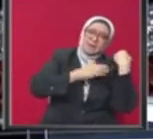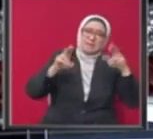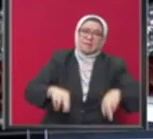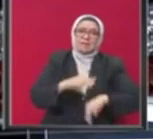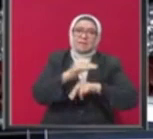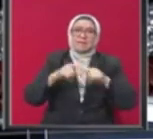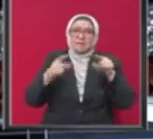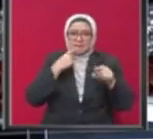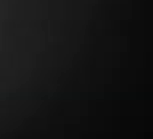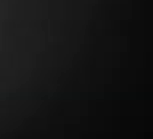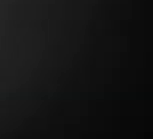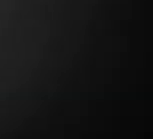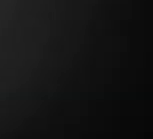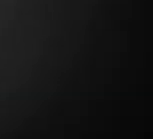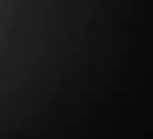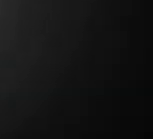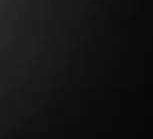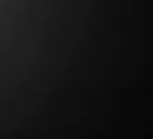activity ekonomi